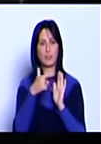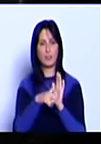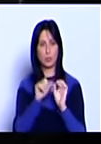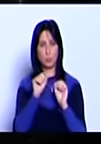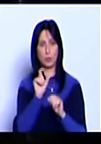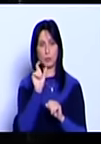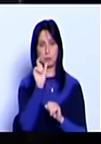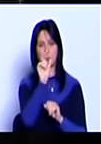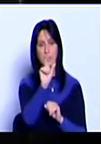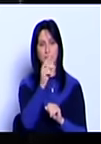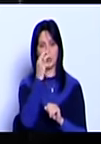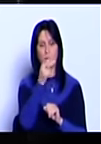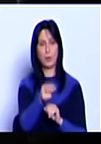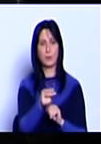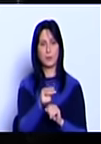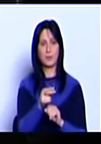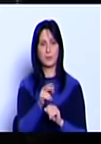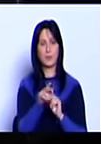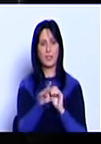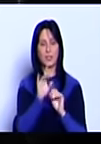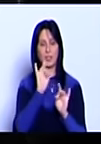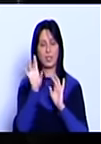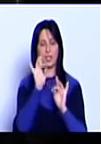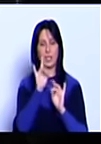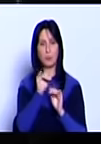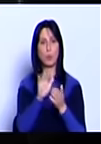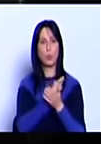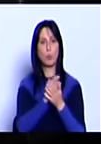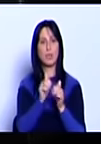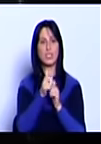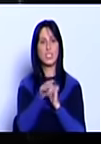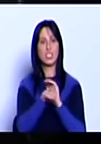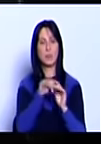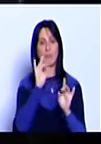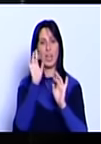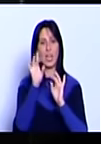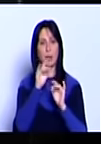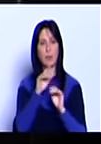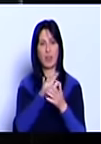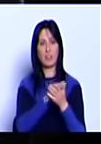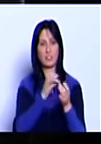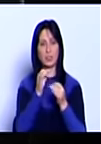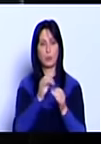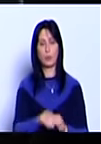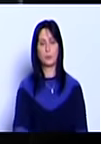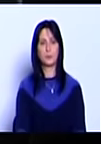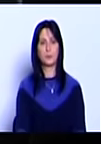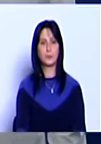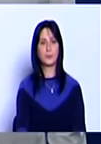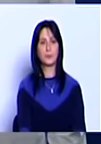შეგვიძლია პატარა ნაწყვეტი ვნახოთ ამ კლიპიდან, თქვენი უფასო წინასაარჩევნო რეკლამიდან და გავაგრძელოთ საუბარი.